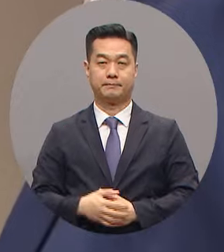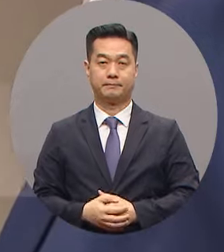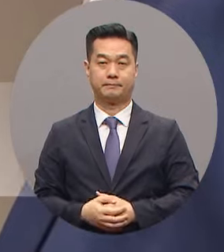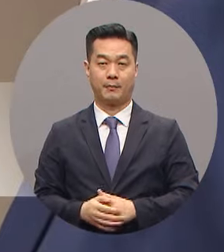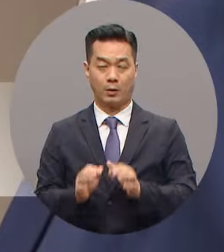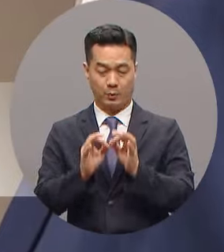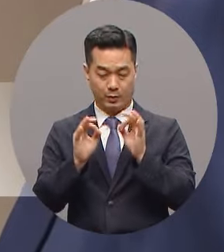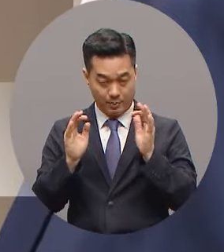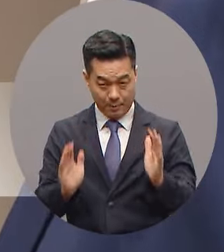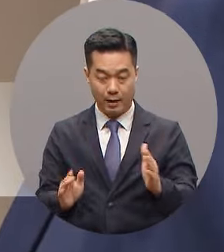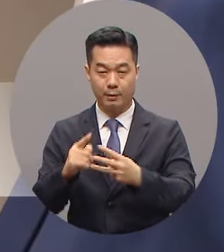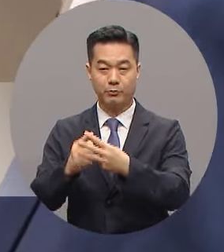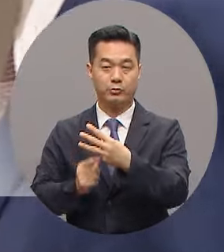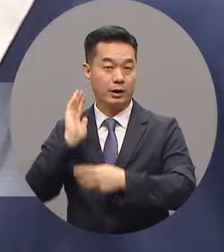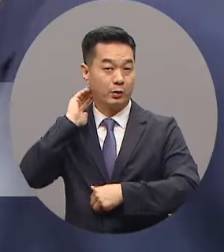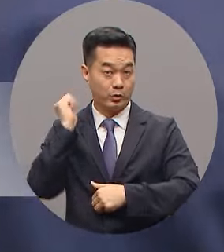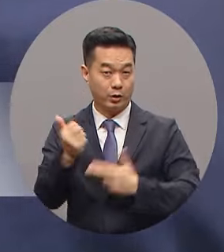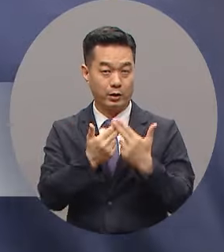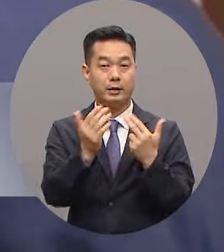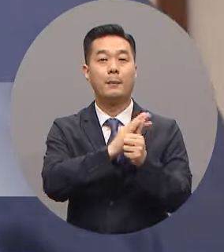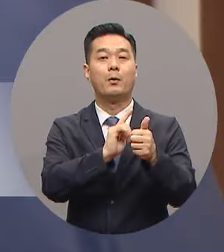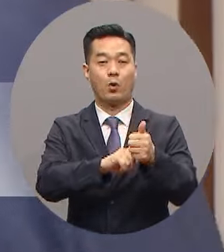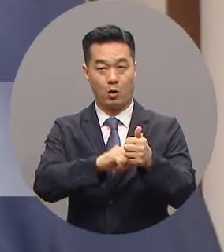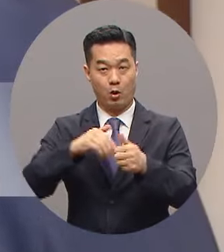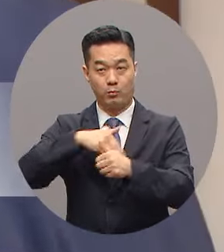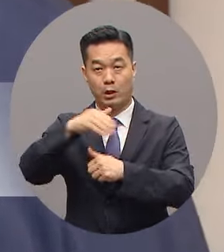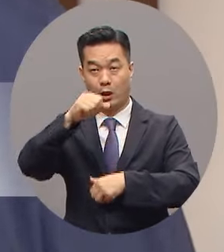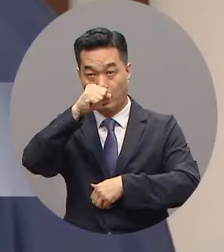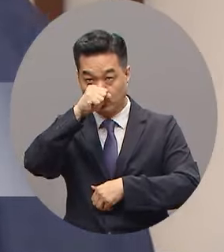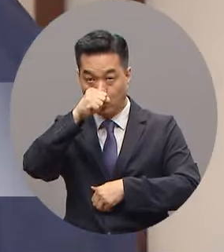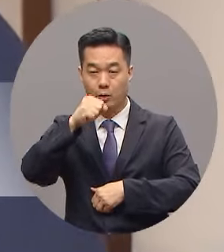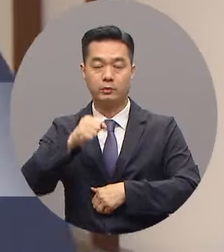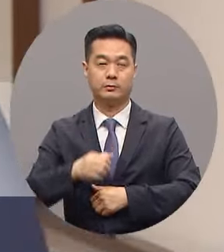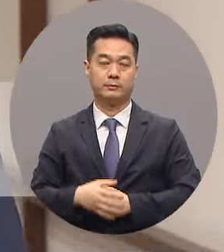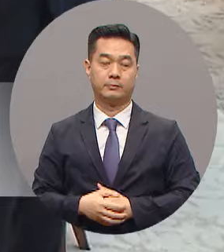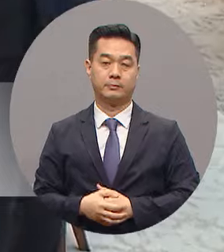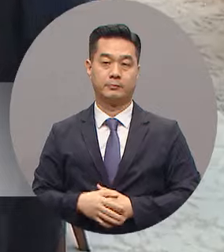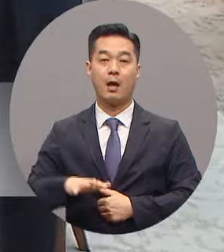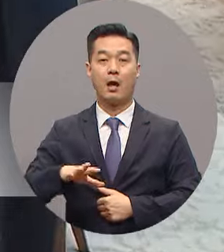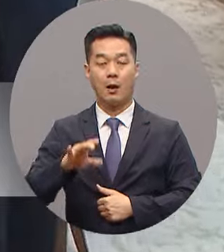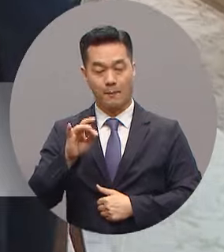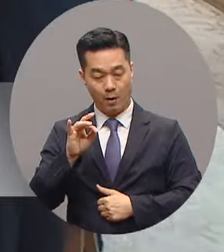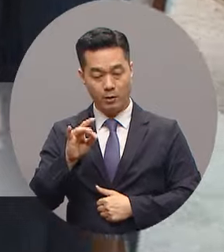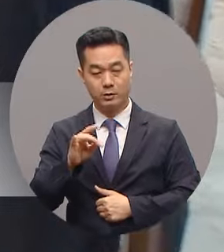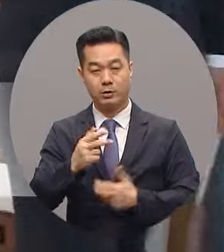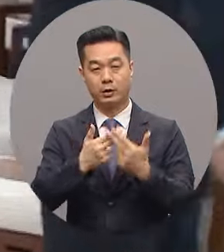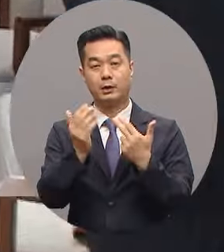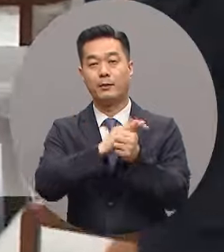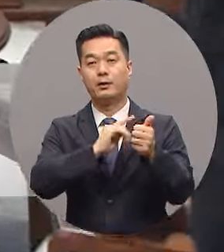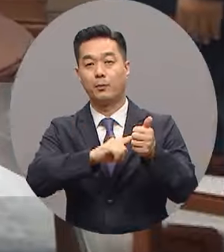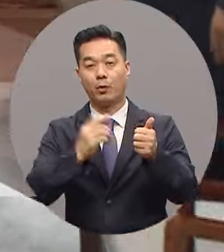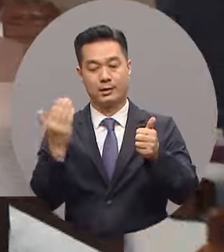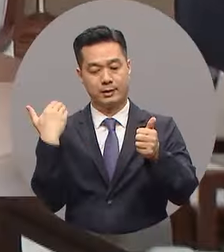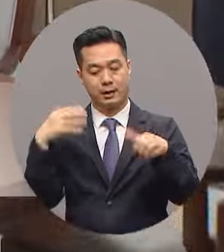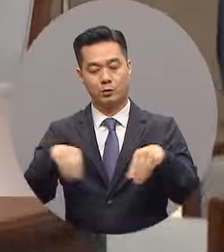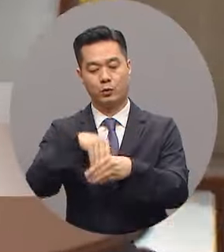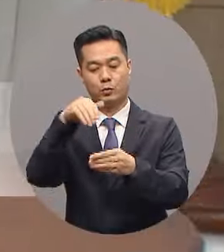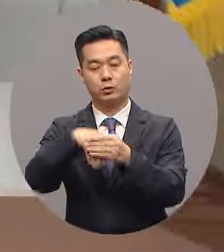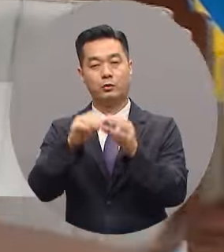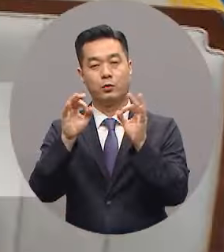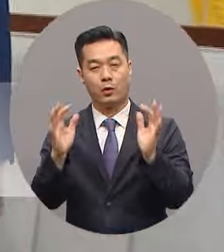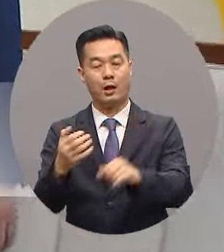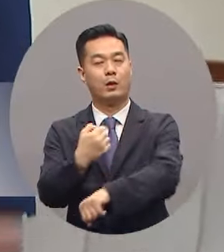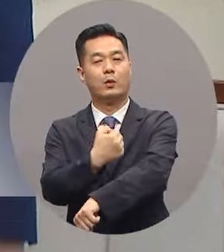오랜만에 만난 윤 대통령과 이대표는 화기 해한 모습을 연출했는데요 윤 대통령이 먼저이 대표에게 지난 총선 동안